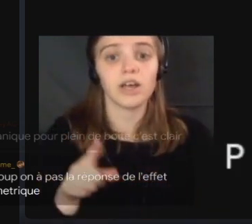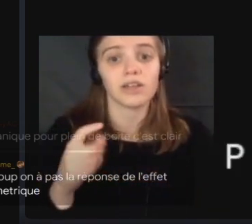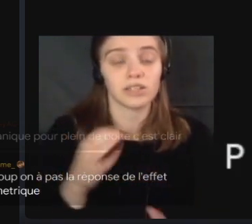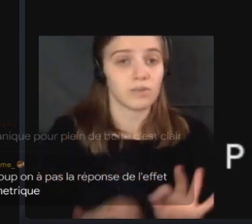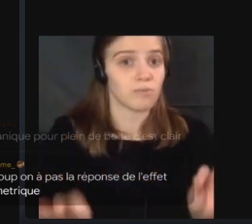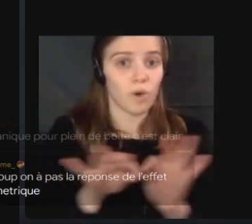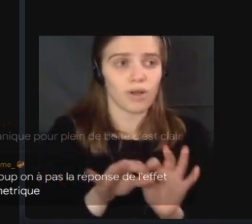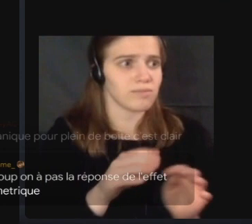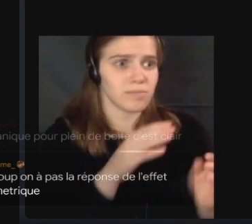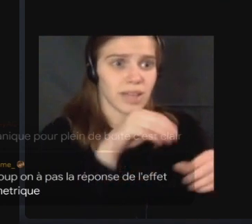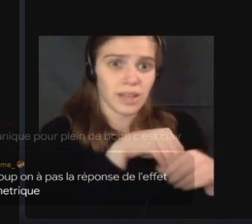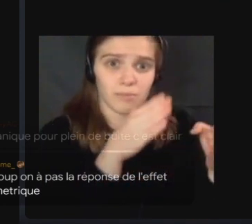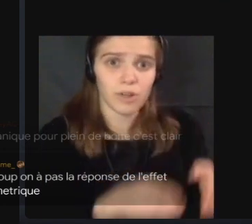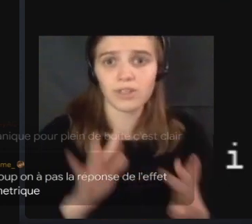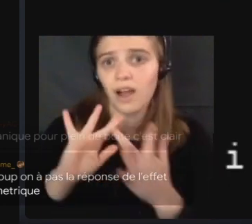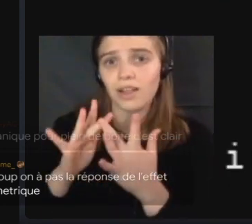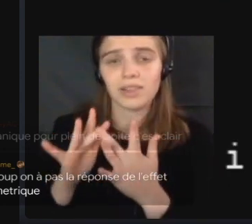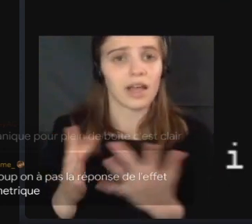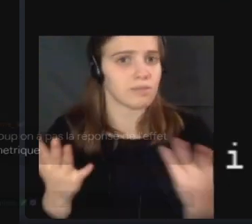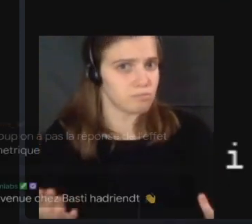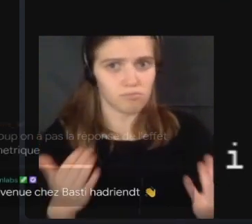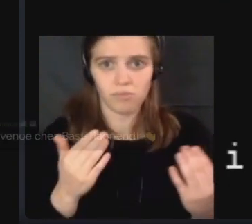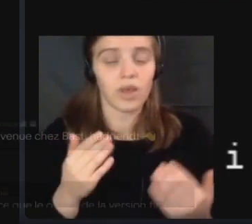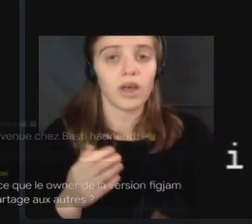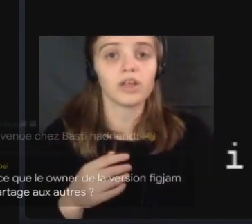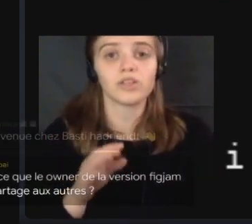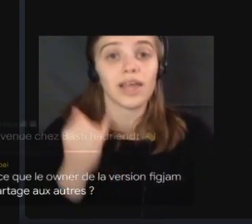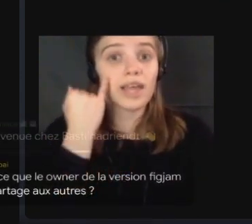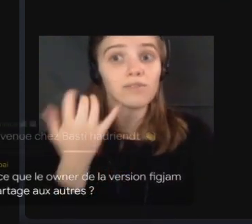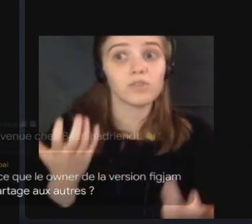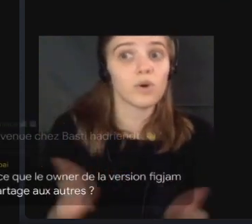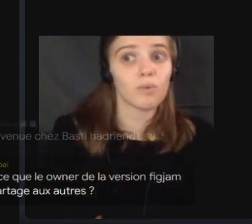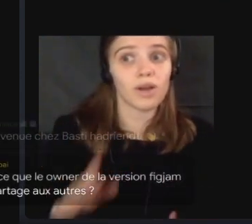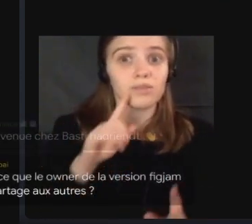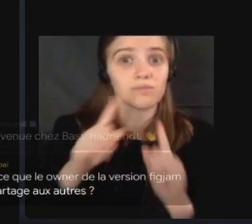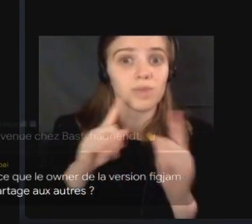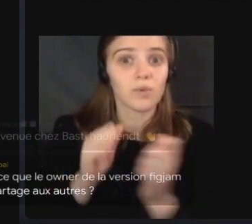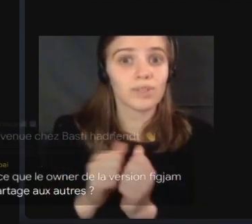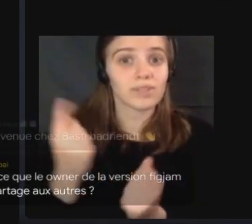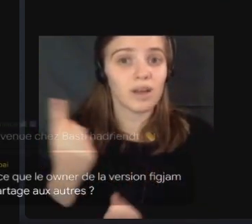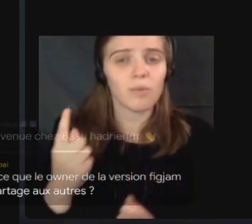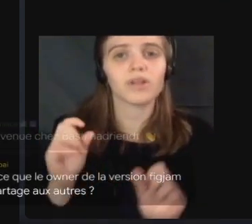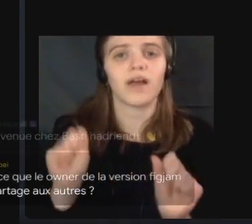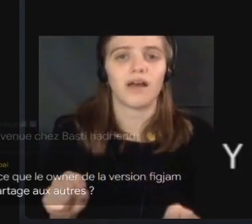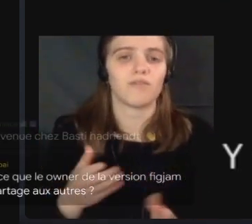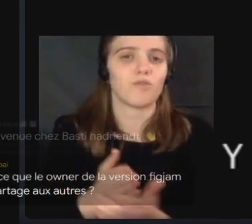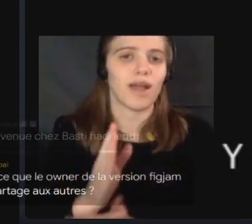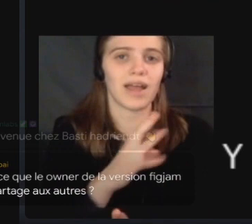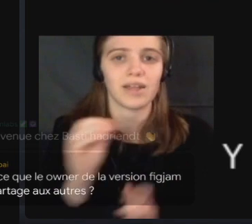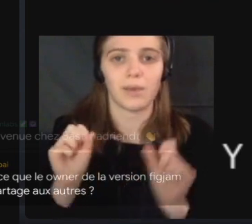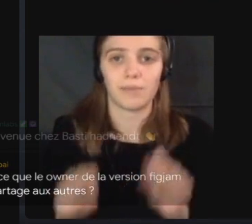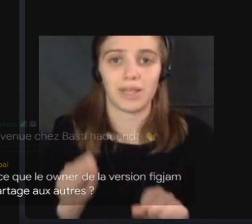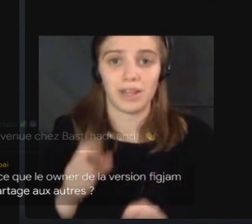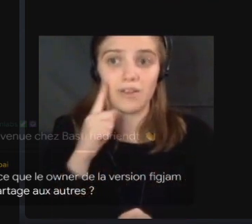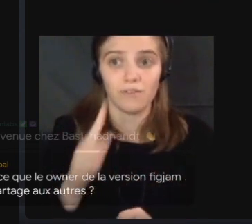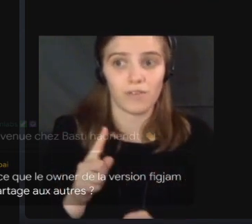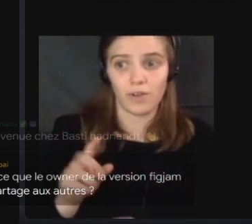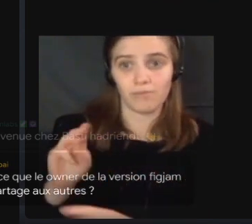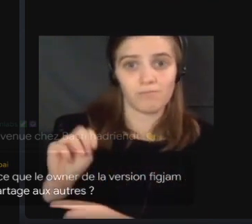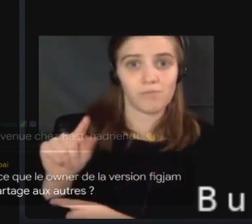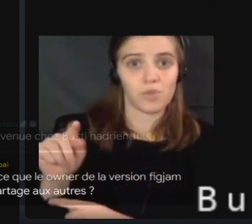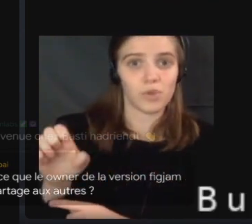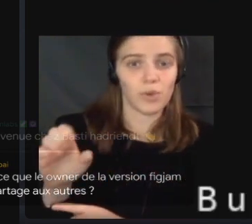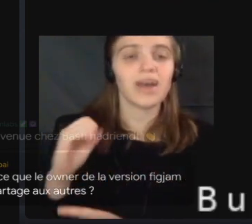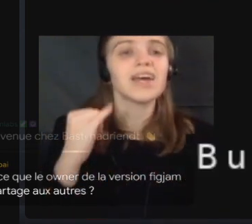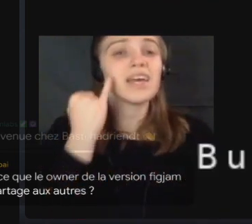son contexte. Parce que c'est vrai que Figma ont été les gentils pendant des années parce qu'ils ont mis leurs produits gratuits depuis